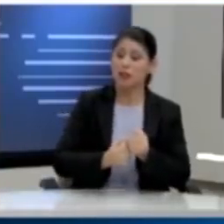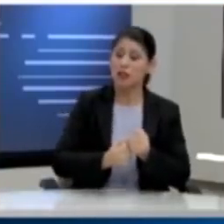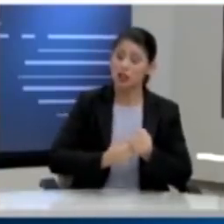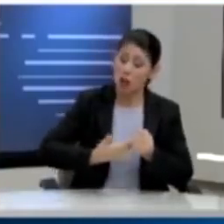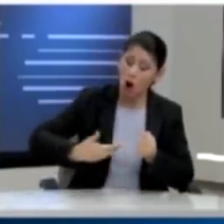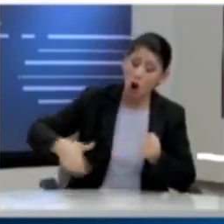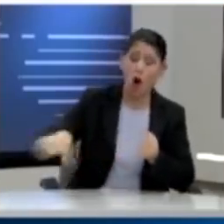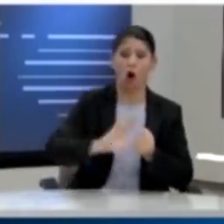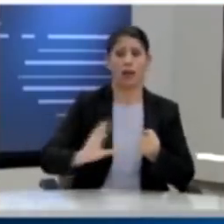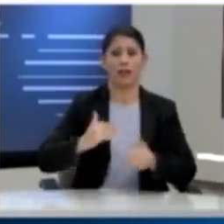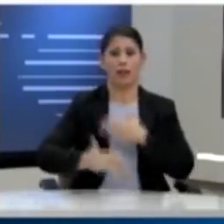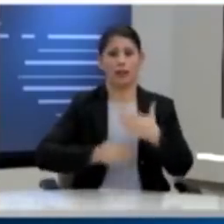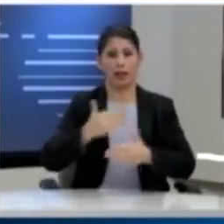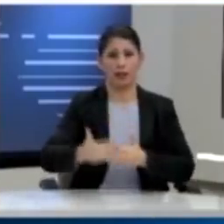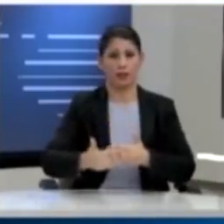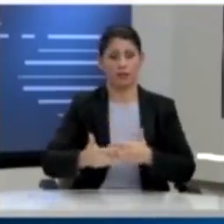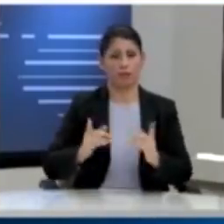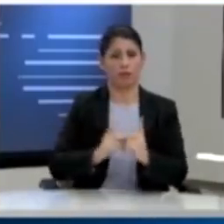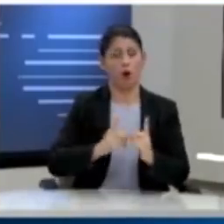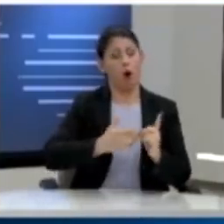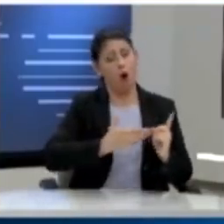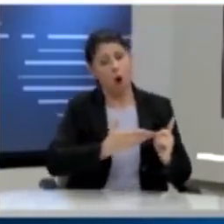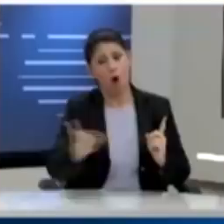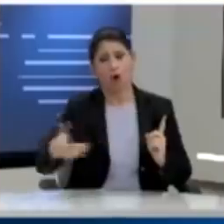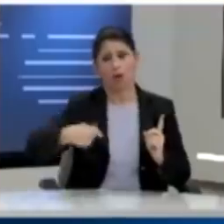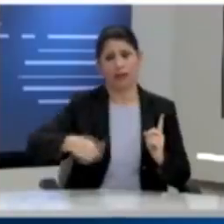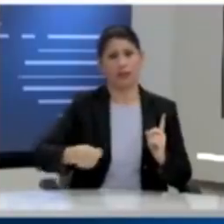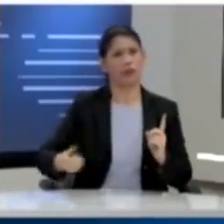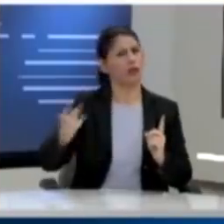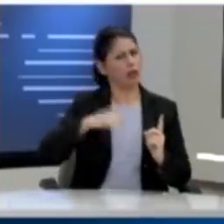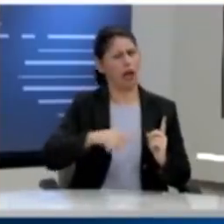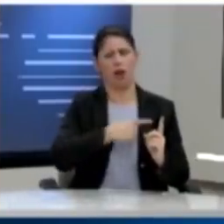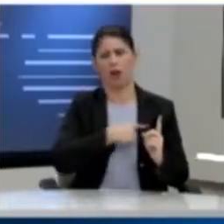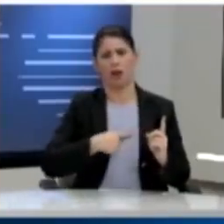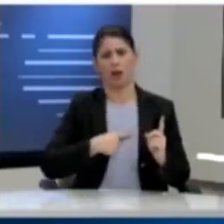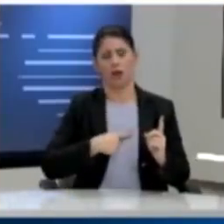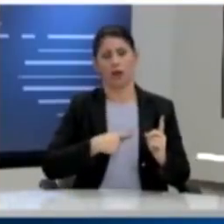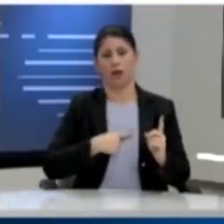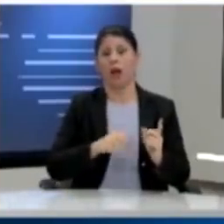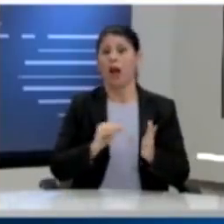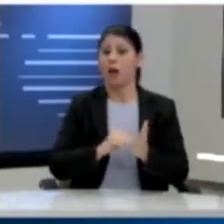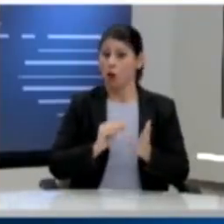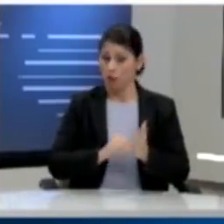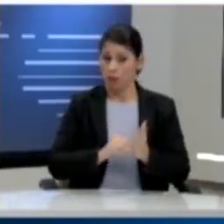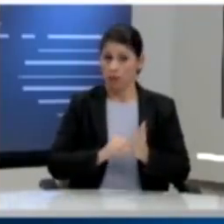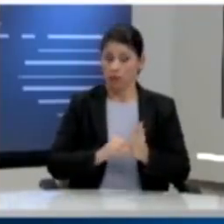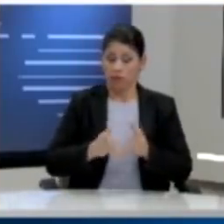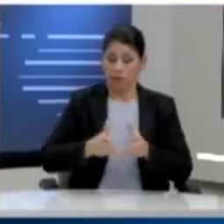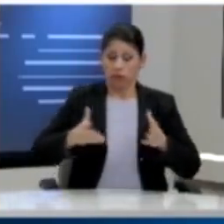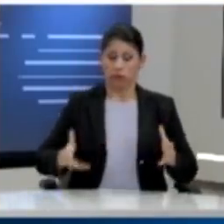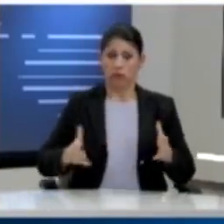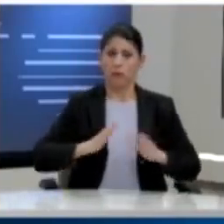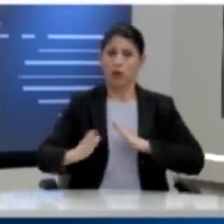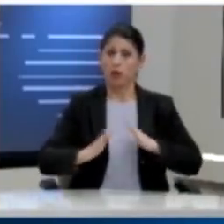τις διαδικασίες ενώπιον όλων των δικαστικών και άλλων αρχών, όπως είναι επίσης η διεύρυνση